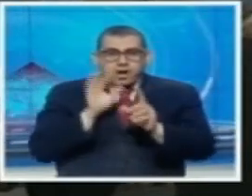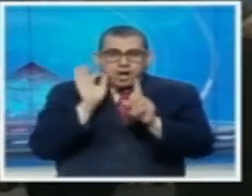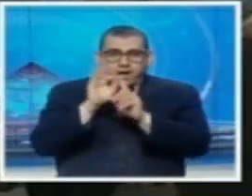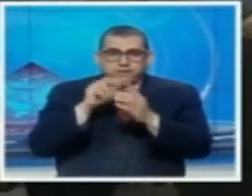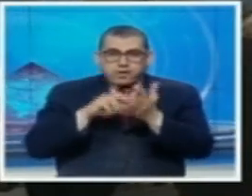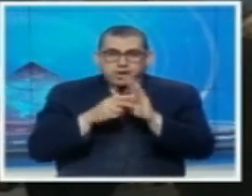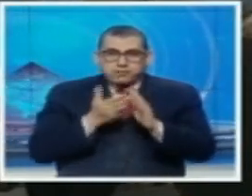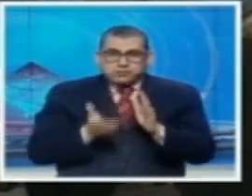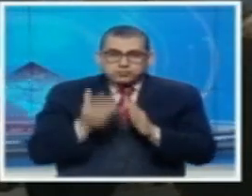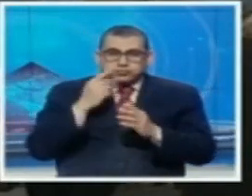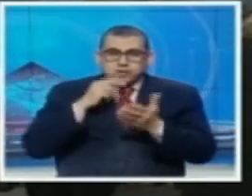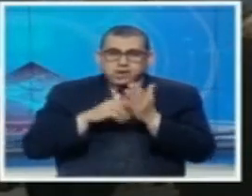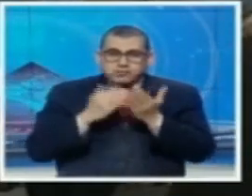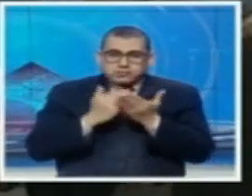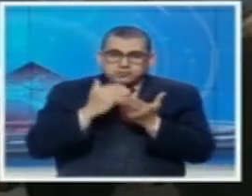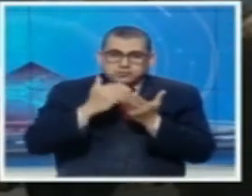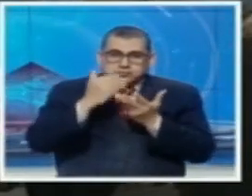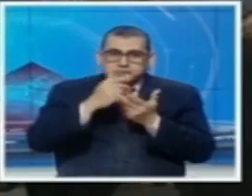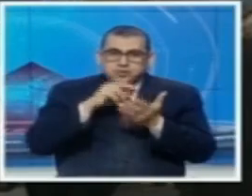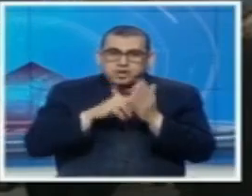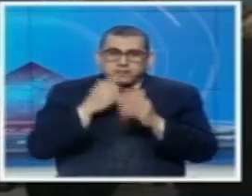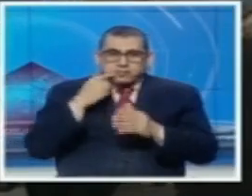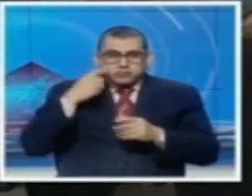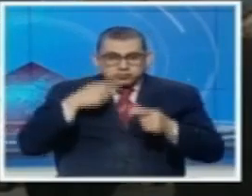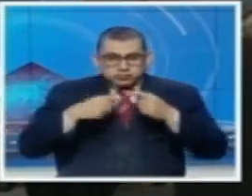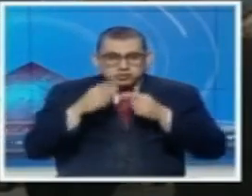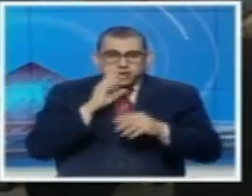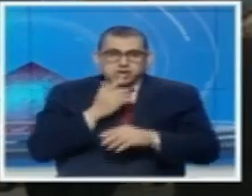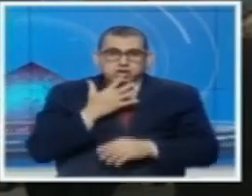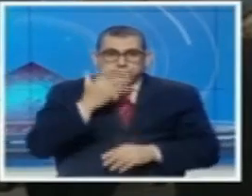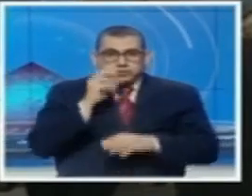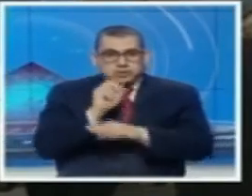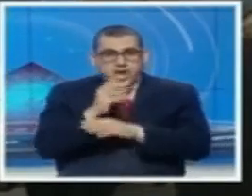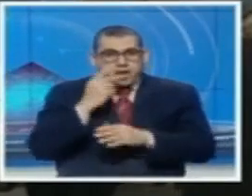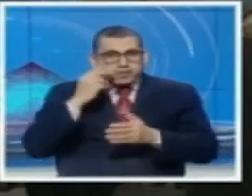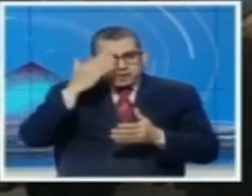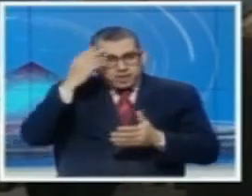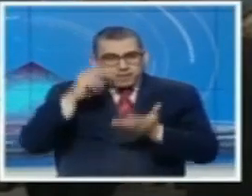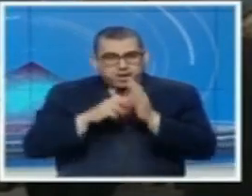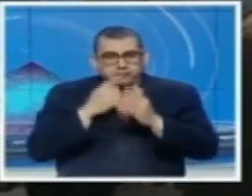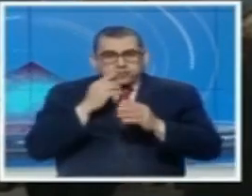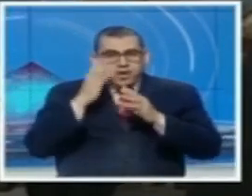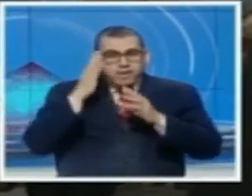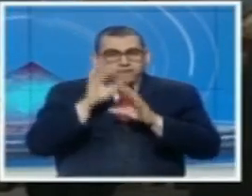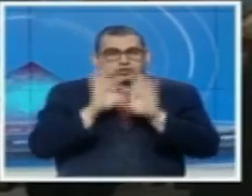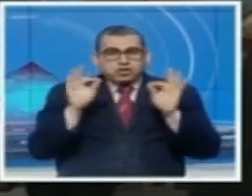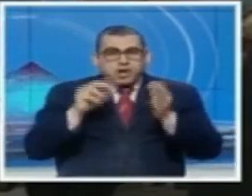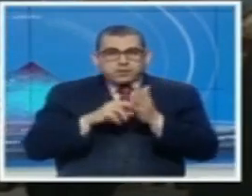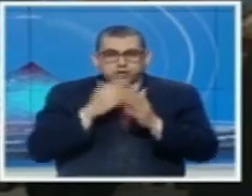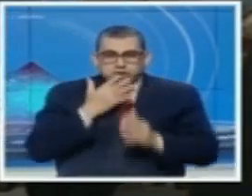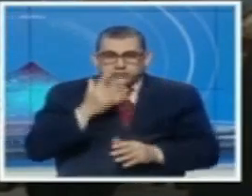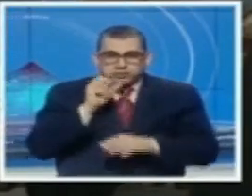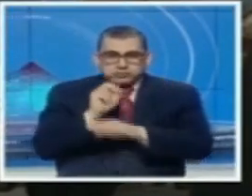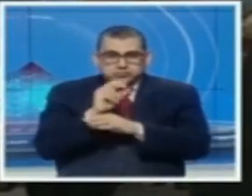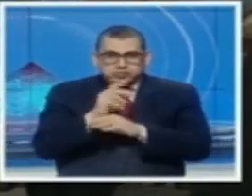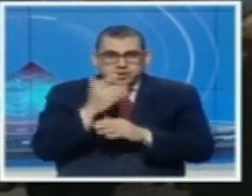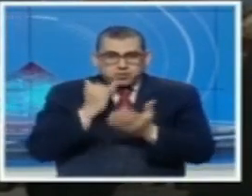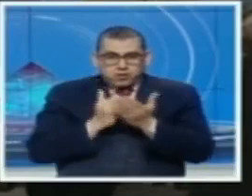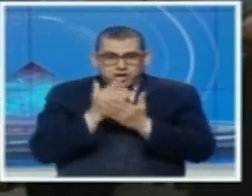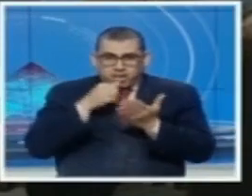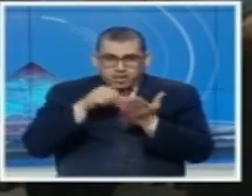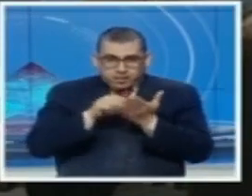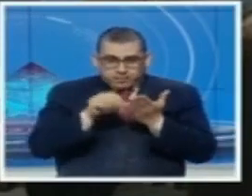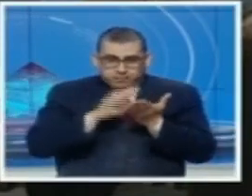وأفضل الممارسات في مجال تطبيقات الذكاء الاصطناعي في تعليم الكبار، وصولا للمفهوم الشامل لتعليم الكبار. تعليم الكبار ليس فقط محو